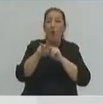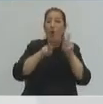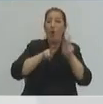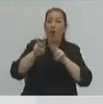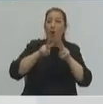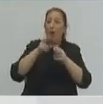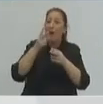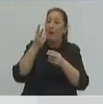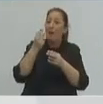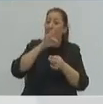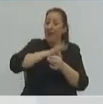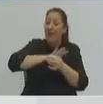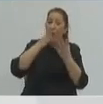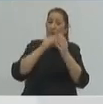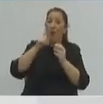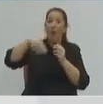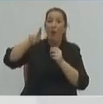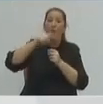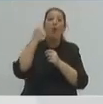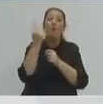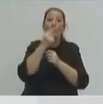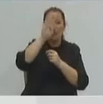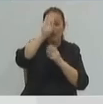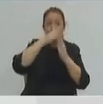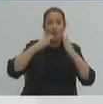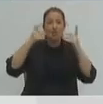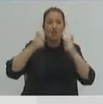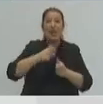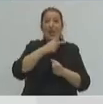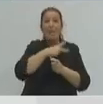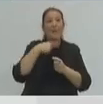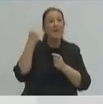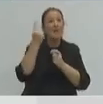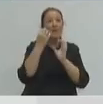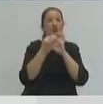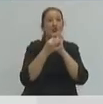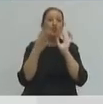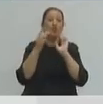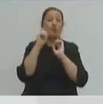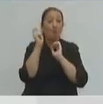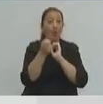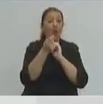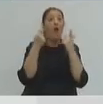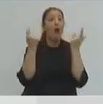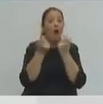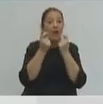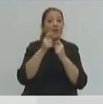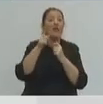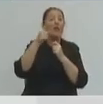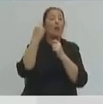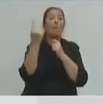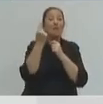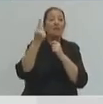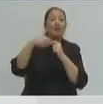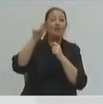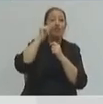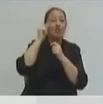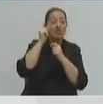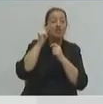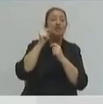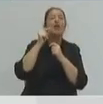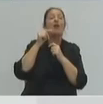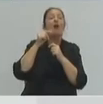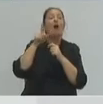olan minibüsçülere İstanbul Büyükşehir bünyesinde bir çözüm bulanana kadar da minibüsçülerin haklarını, hukuklarını